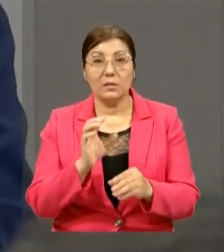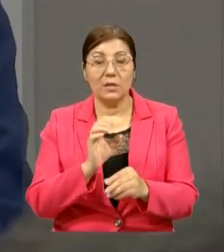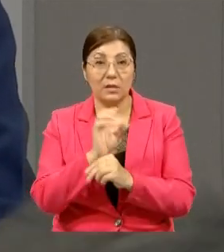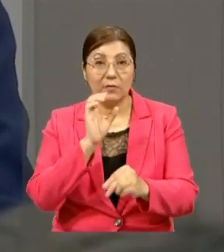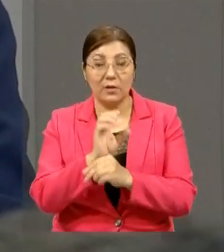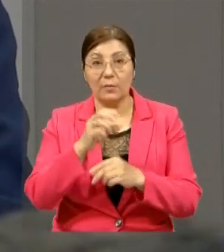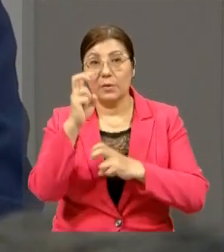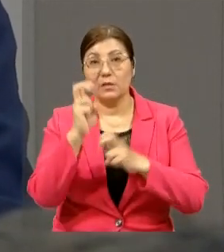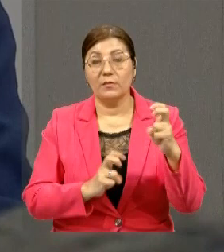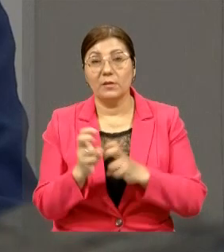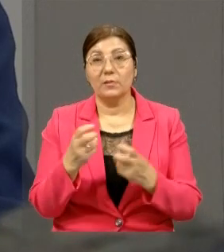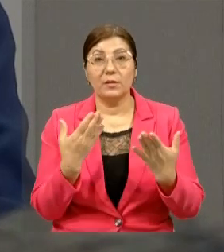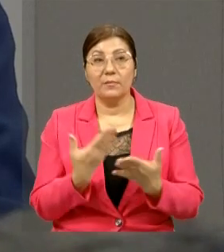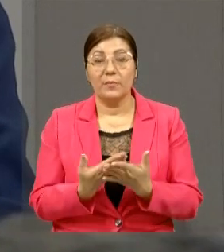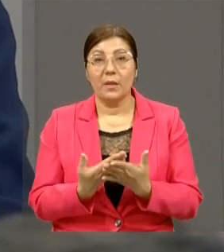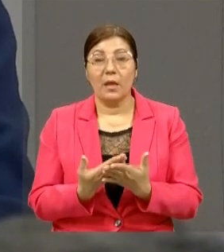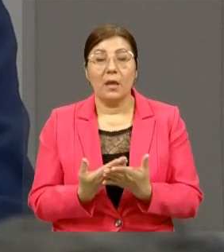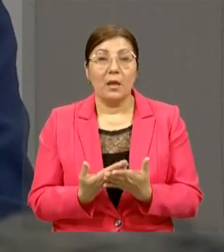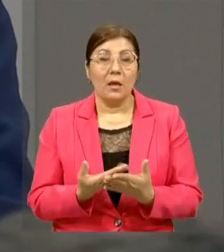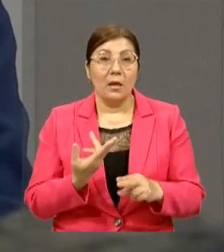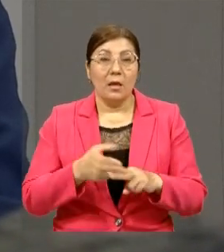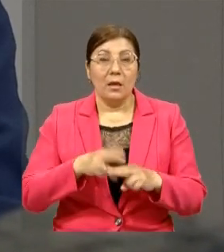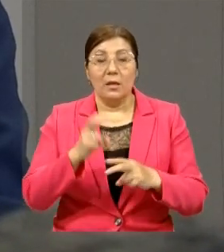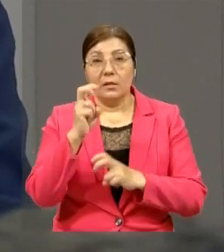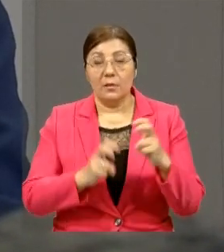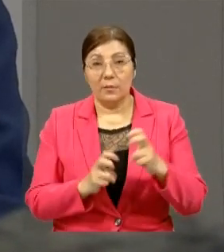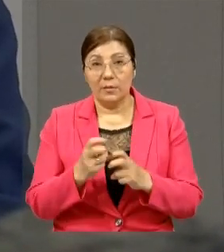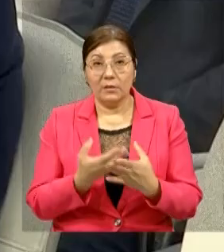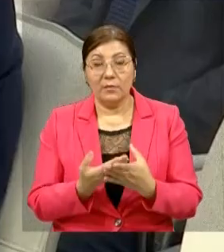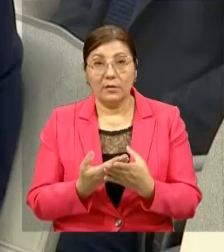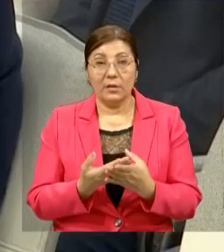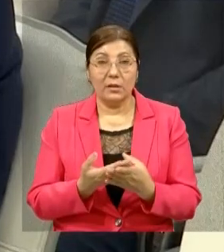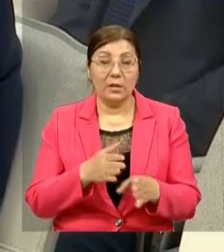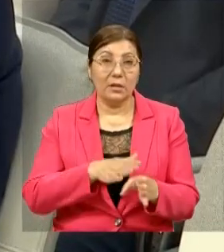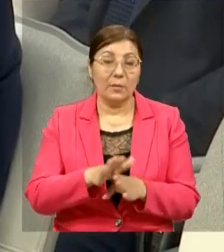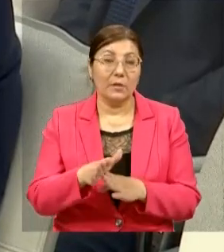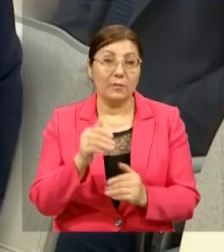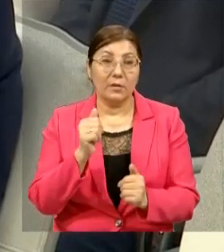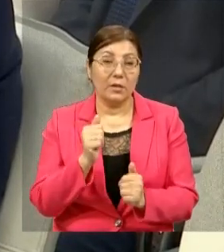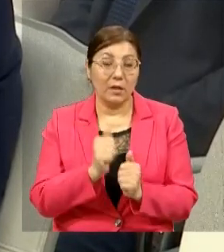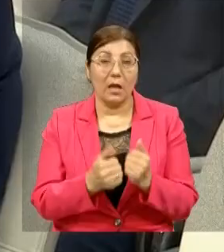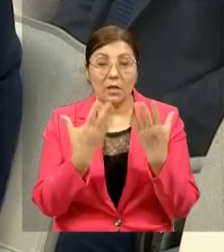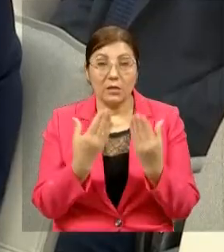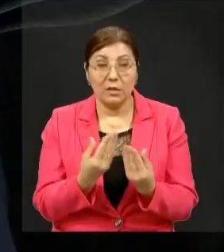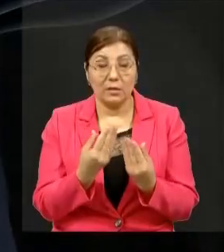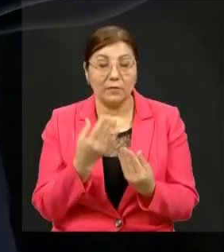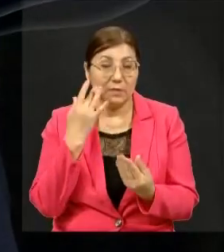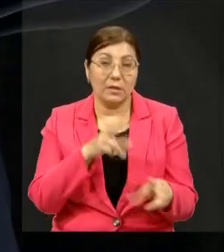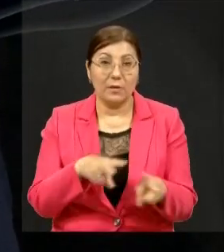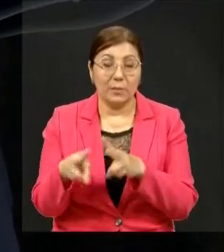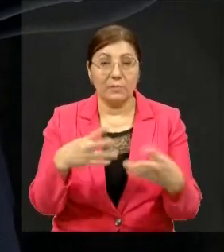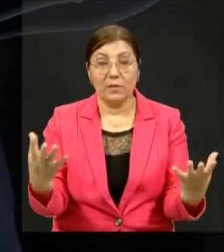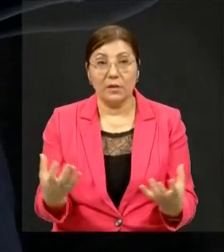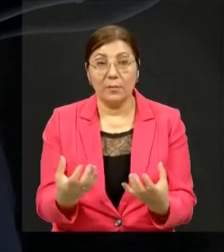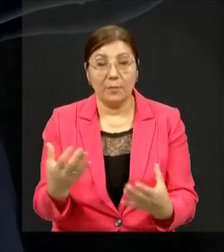товаропроизводителями данный перечень товаропроизводителей дополняется нами на ежедневной основе более того в целях поддержки